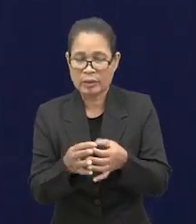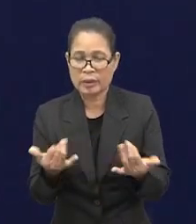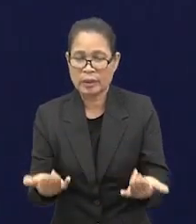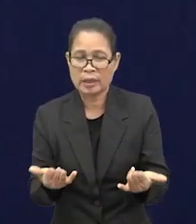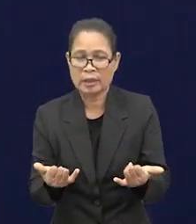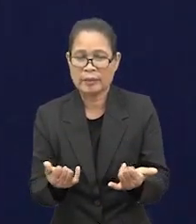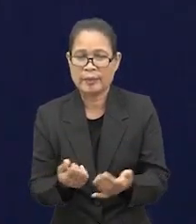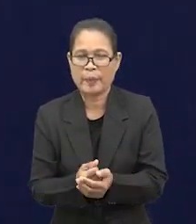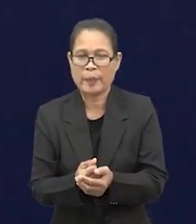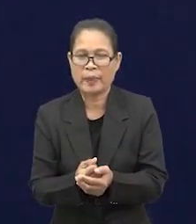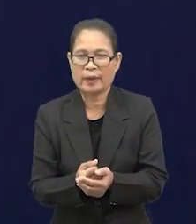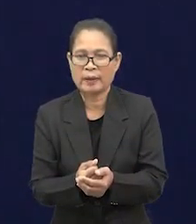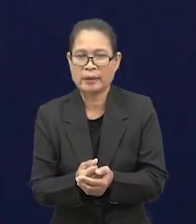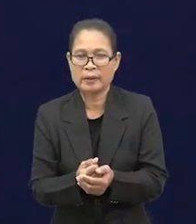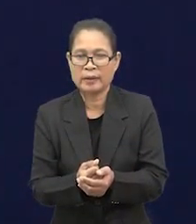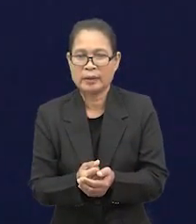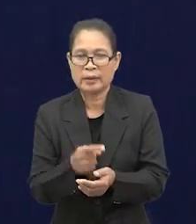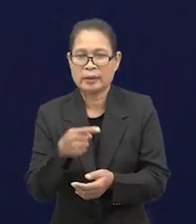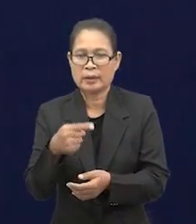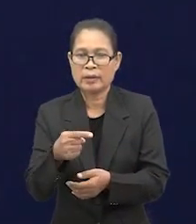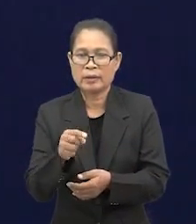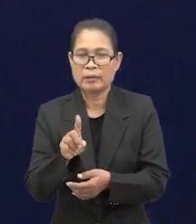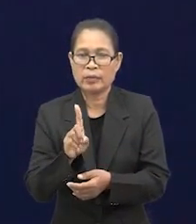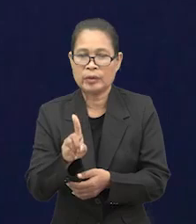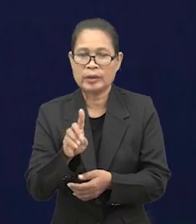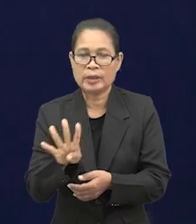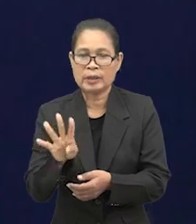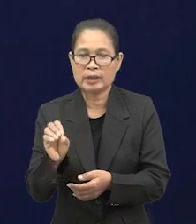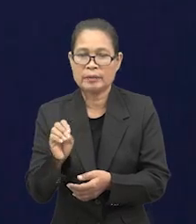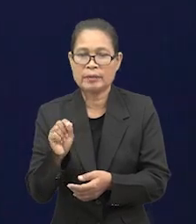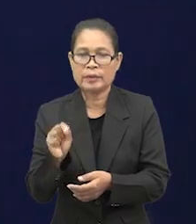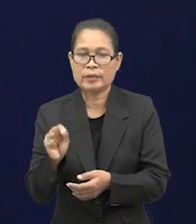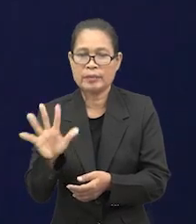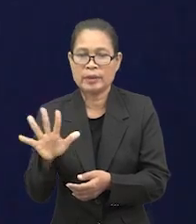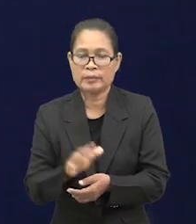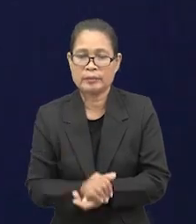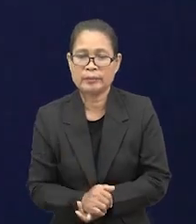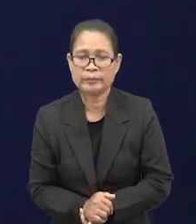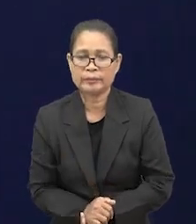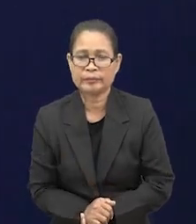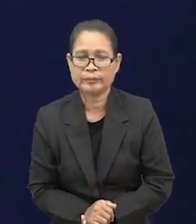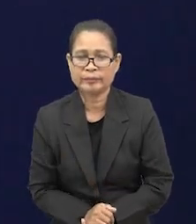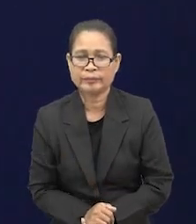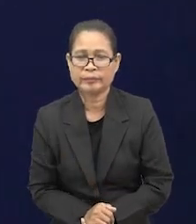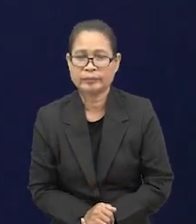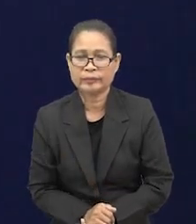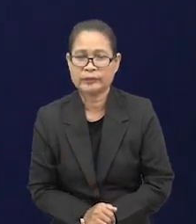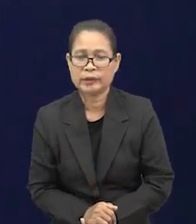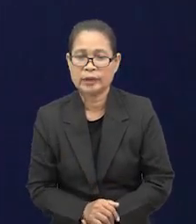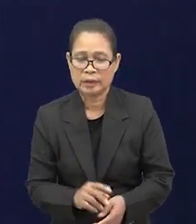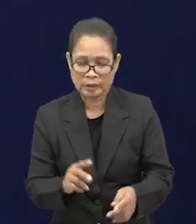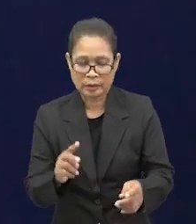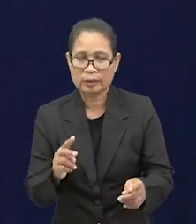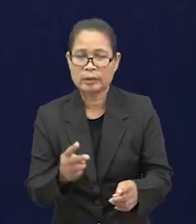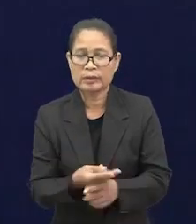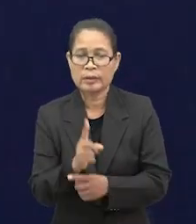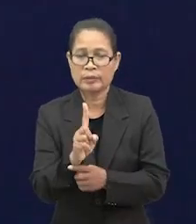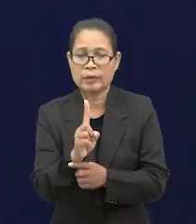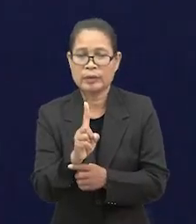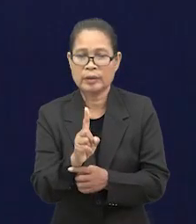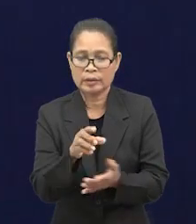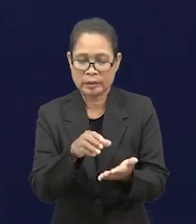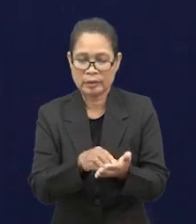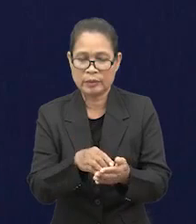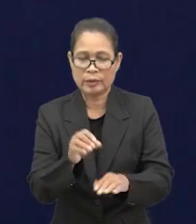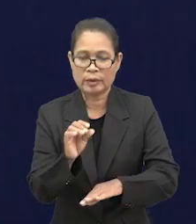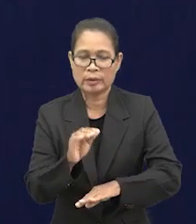mùi nâng mà rồi hạ sập đó nâng mà rồi xài sập chốt phạm chà tụ